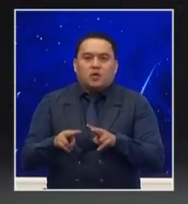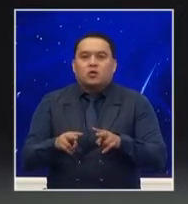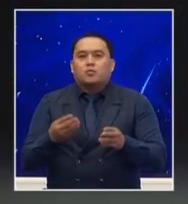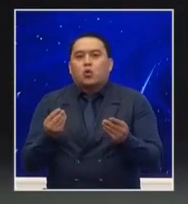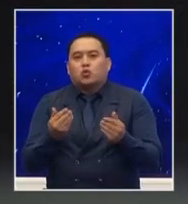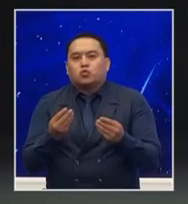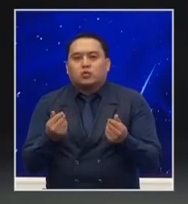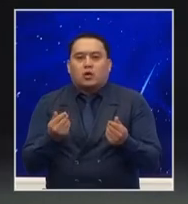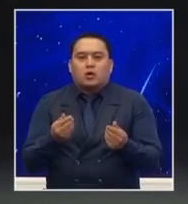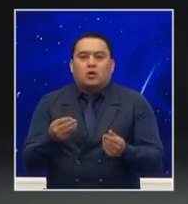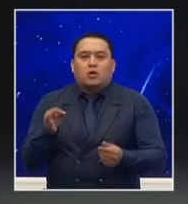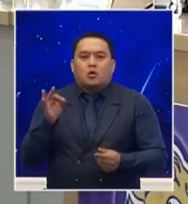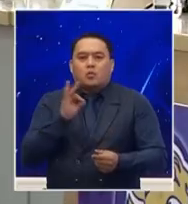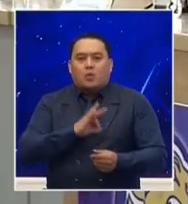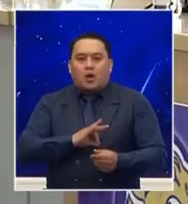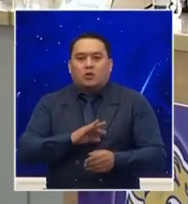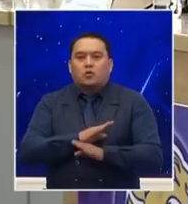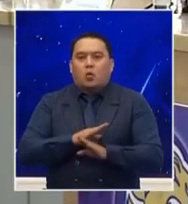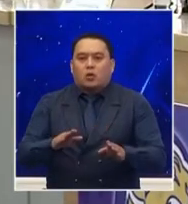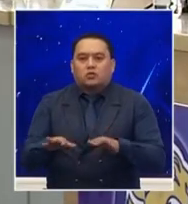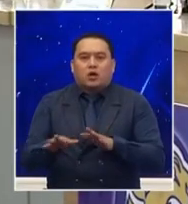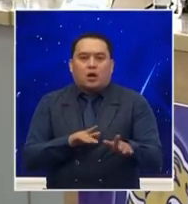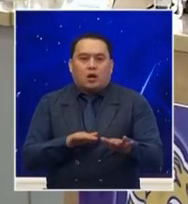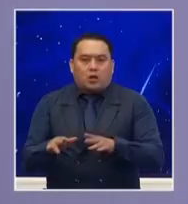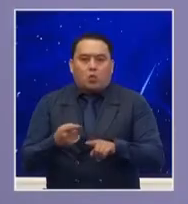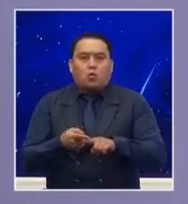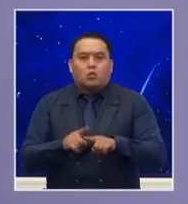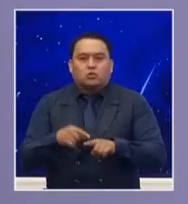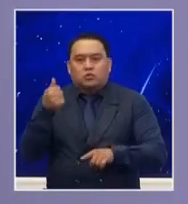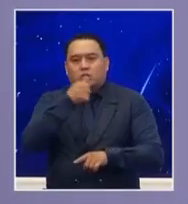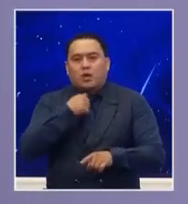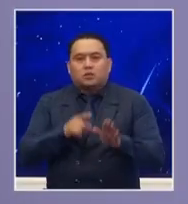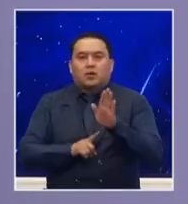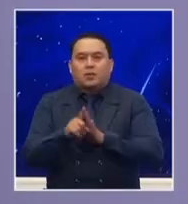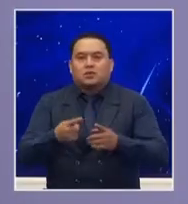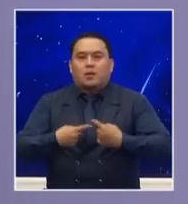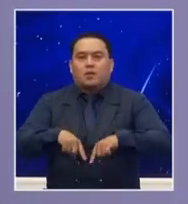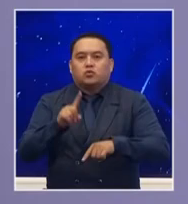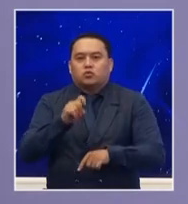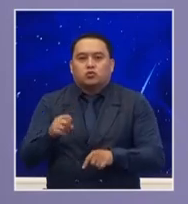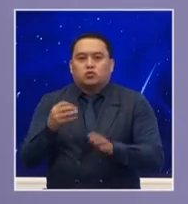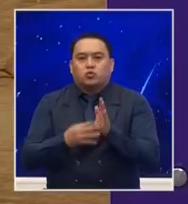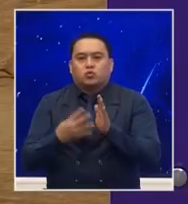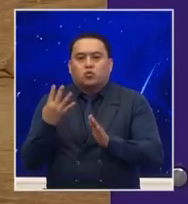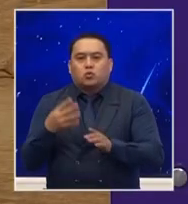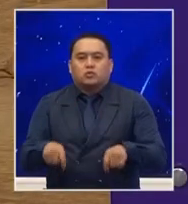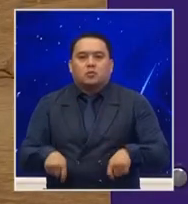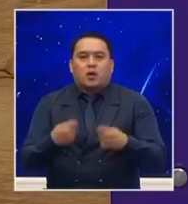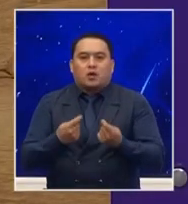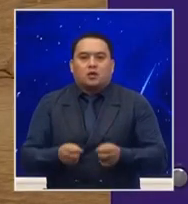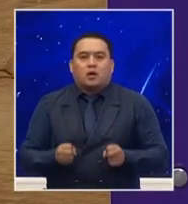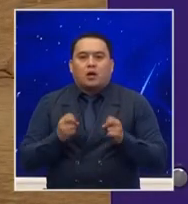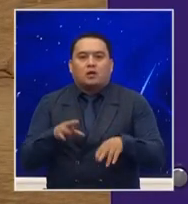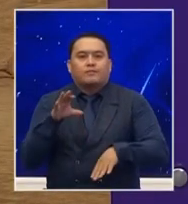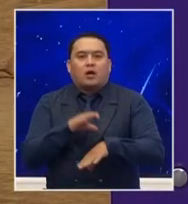бюджет қаражатын ұтымсыз пайдалану жөніндегі шаралар. Осылайша жыл басынан бері департамент 194 сыбайлас жемқорлық тәуекелін